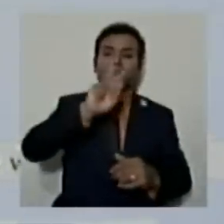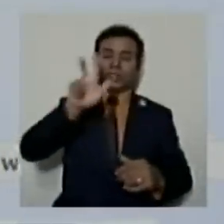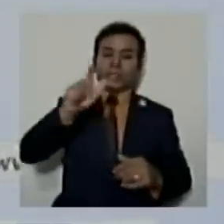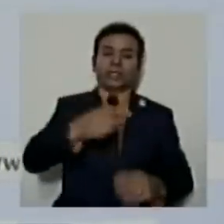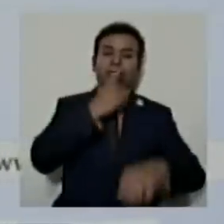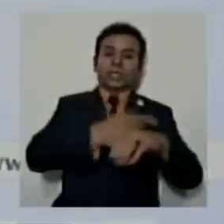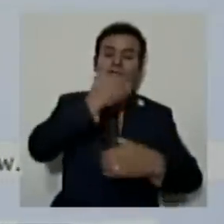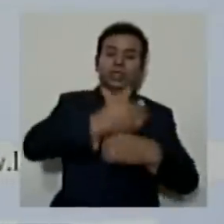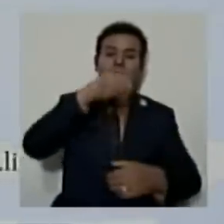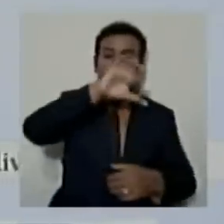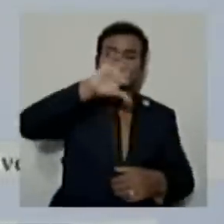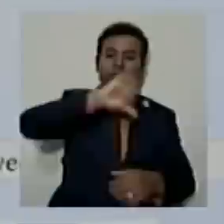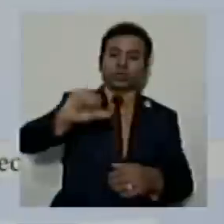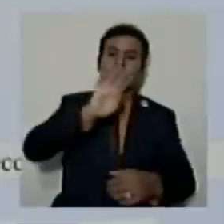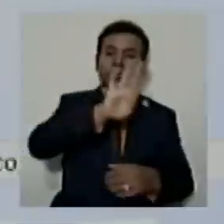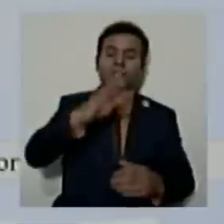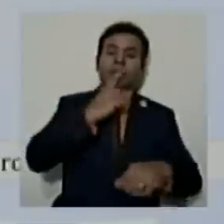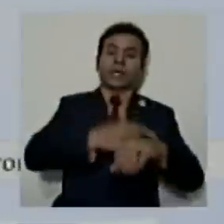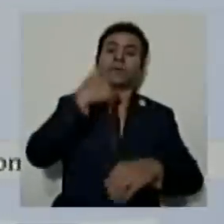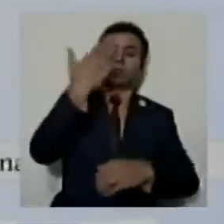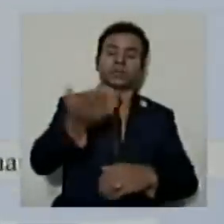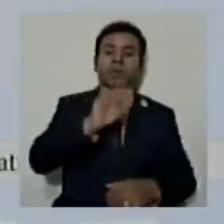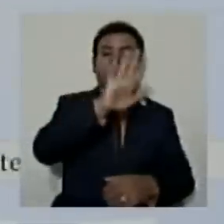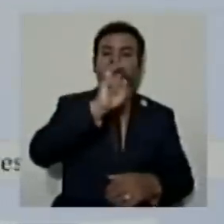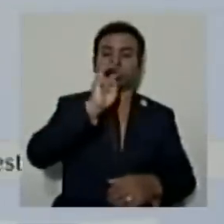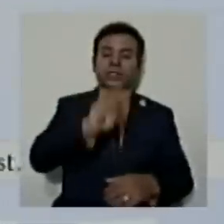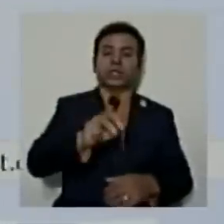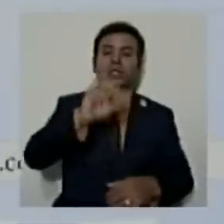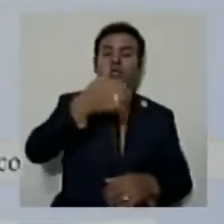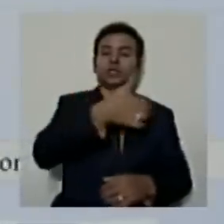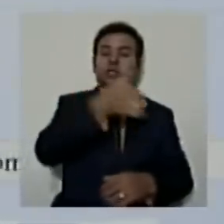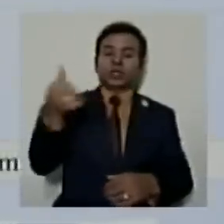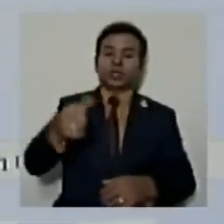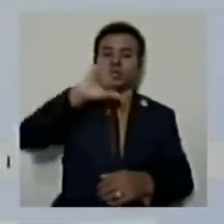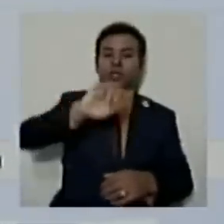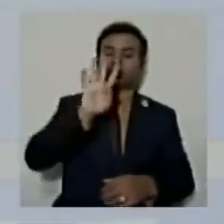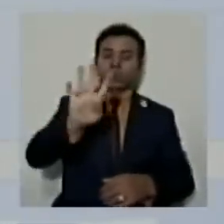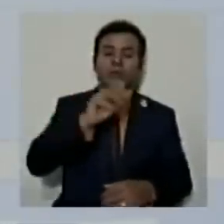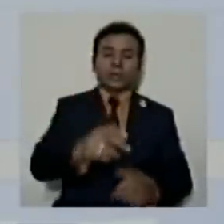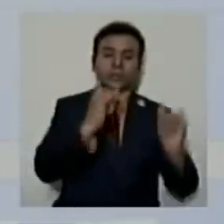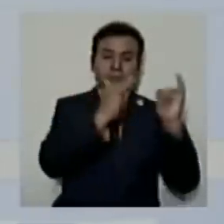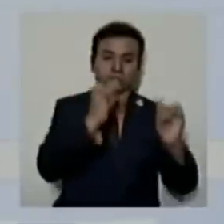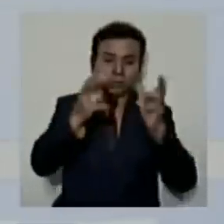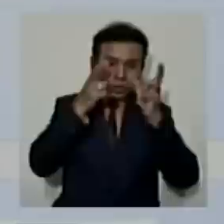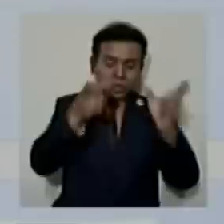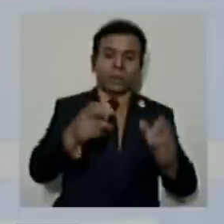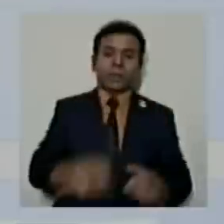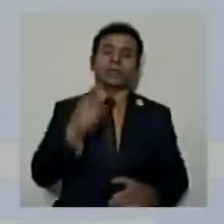আছে 9638, যেটা ঢাকা মহানগরে 3944 এবং ঢাকা সিটির বাইরে বিভিন্ন